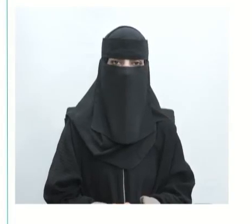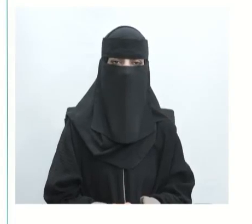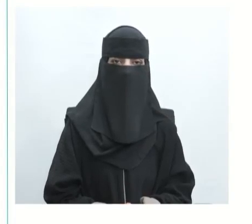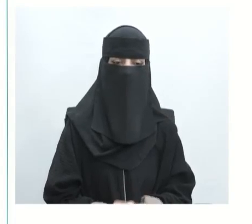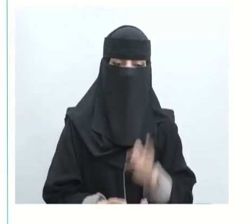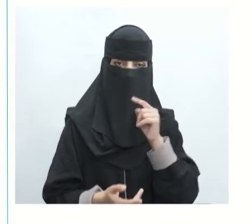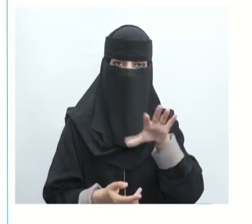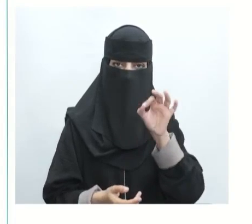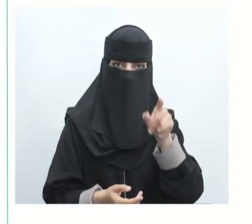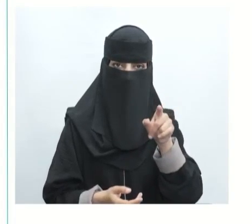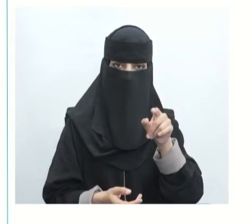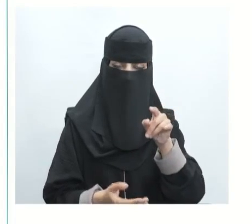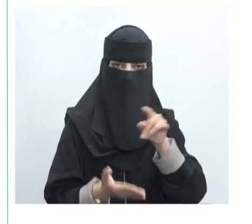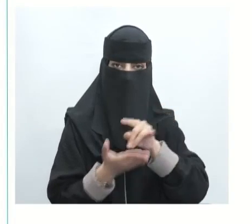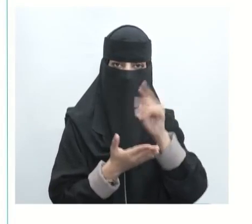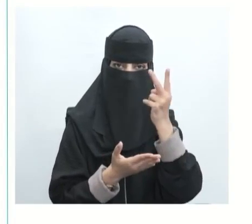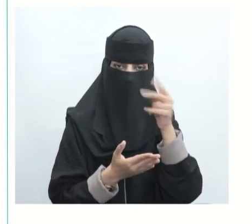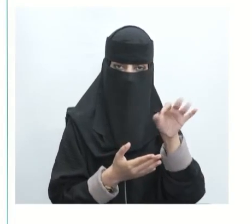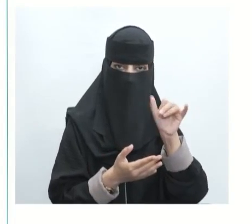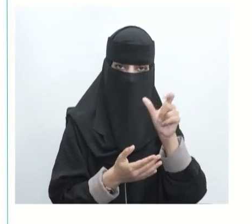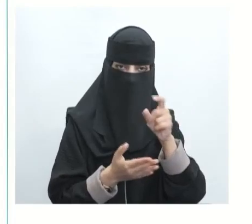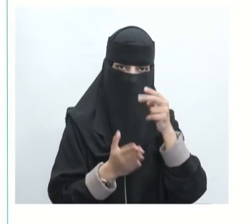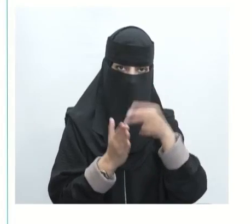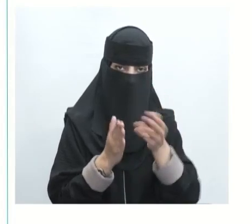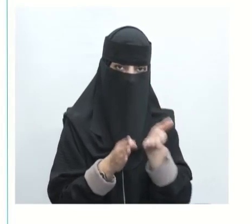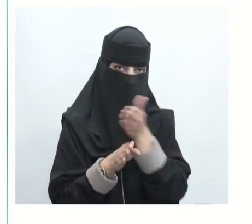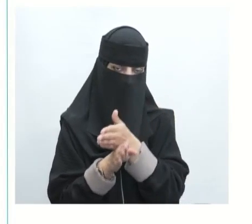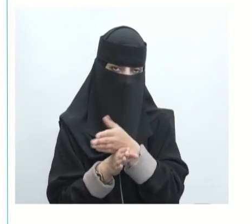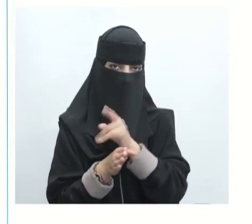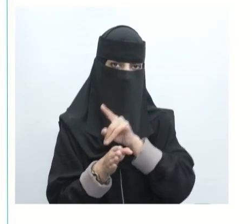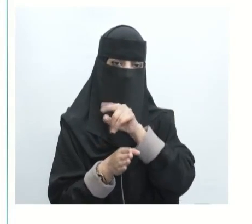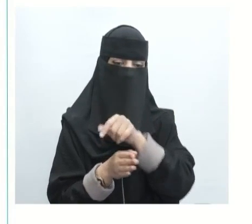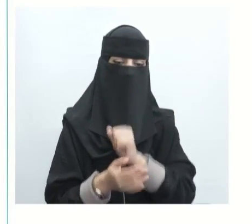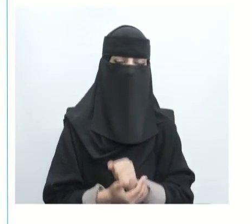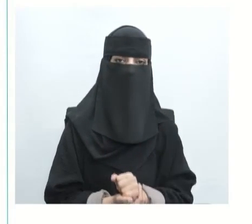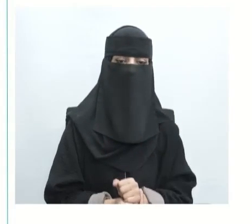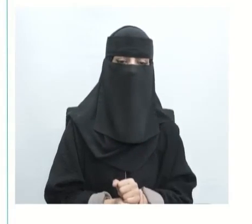إذن أنا أخرجت الطائرتين من حكم ما قبل إلا.